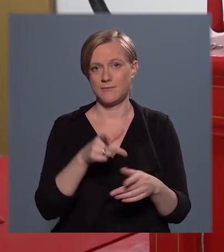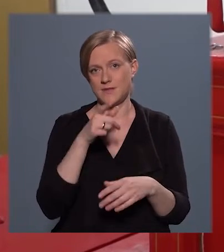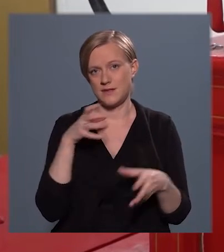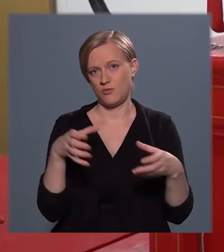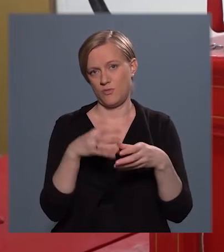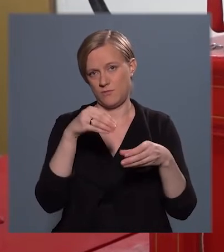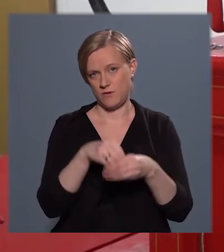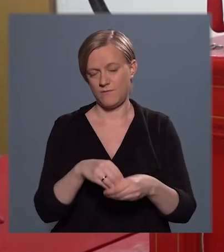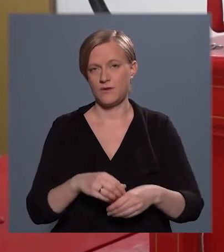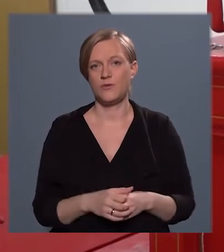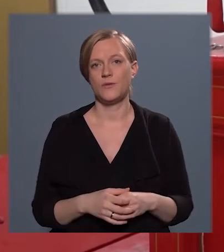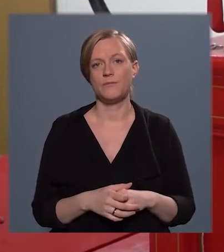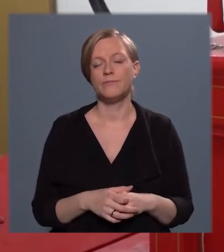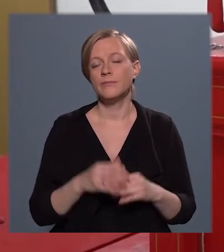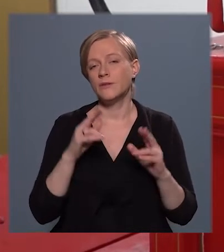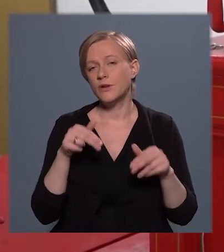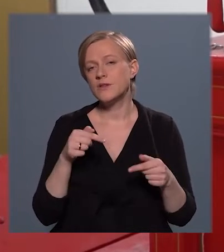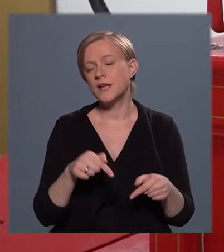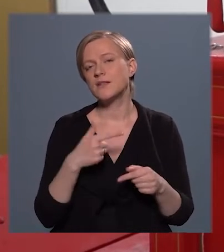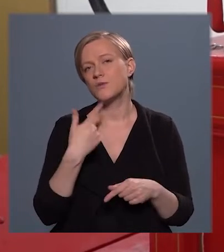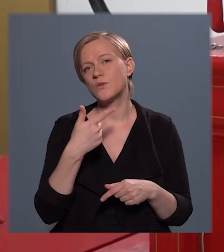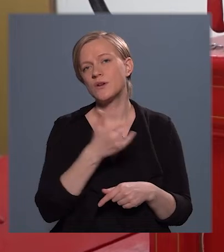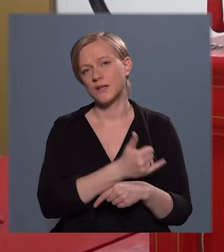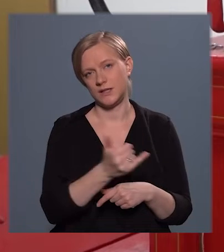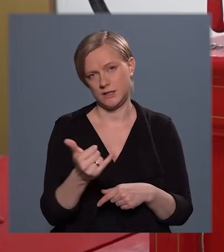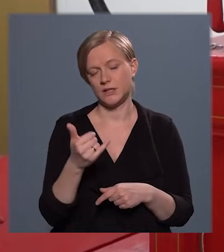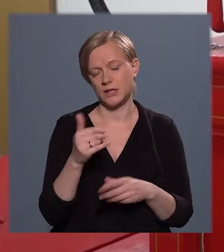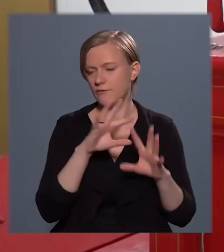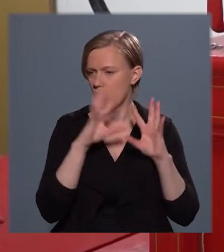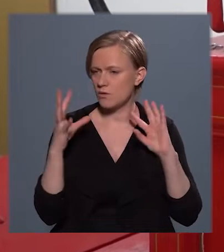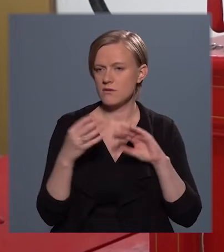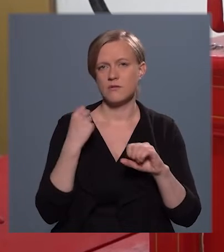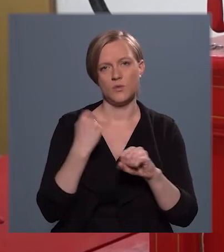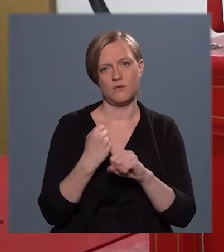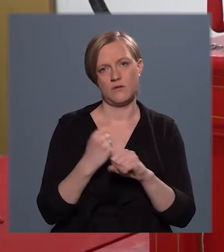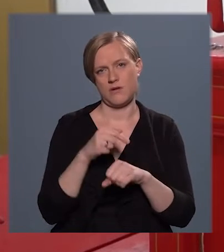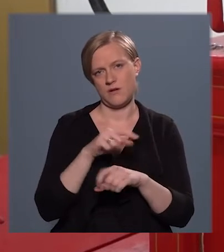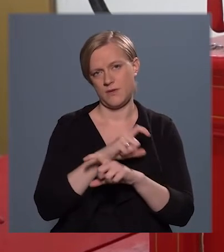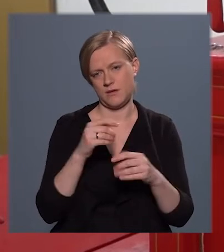vagyok. Valószínű, hogy ez a 22 év összmunkája.